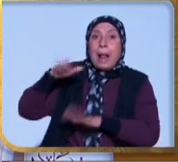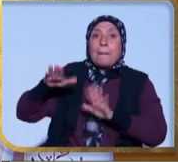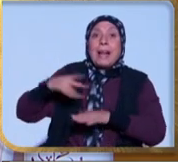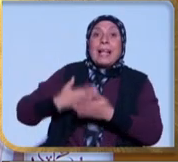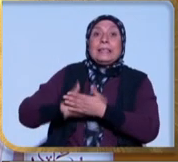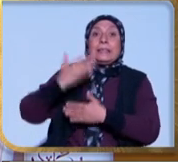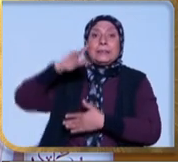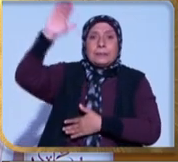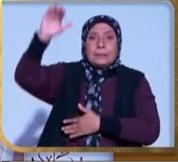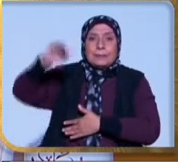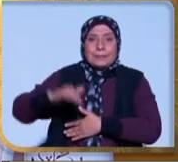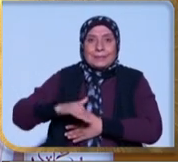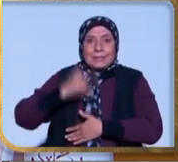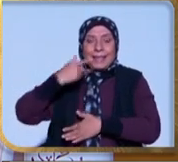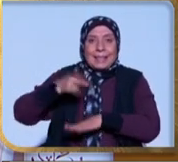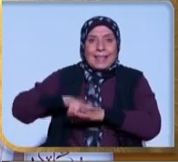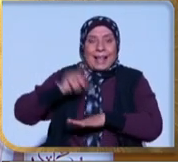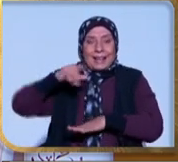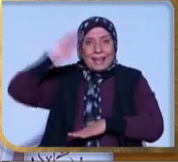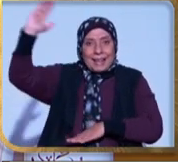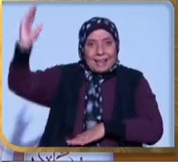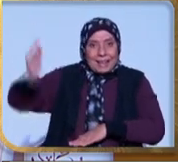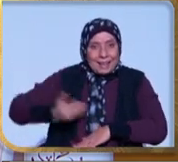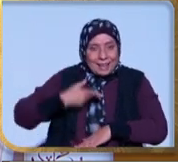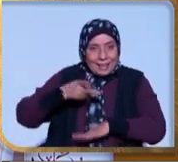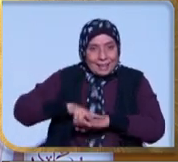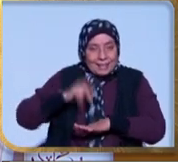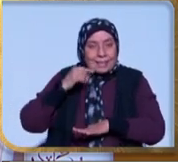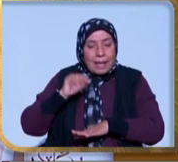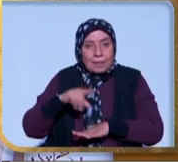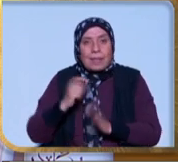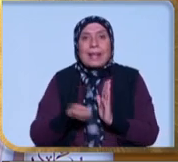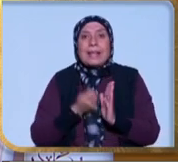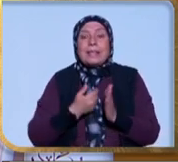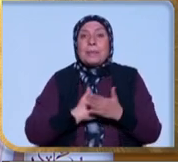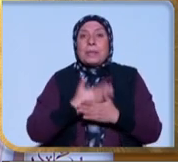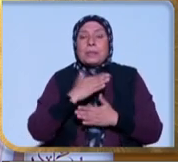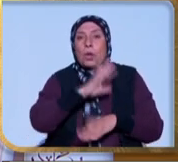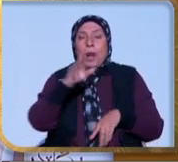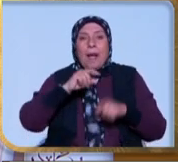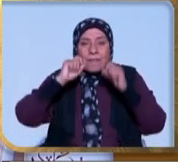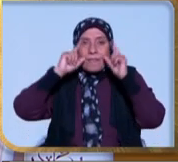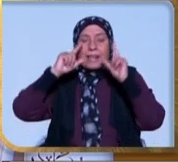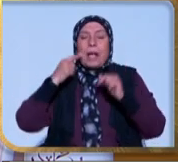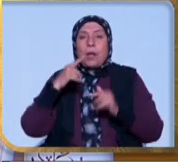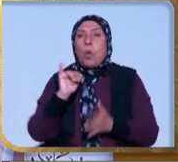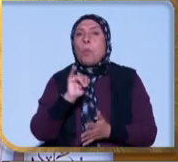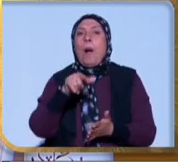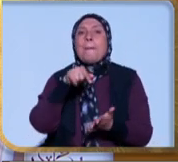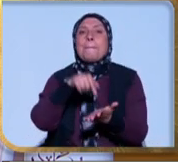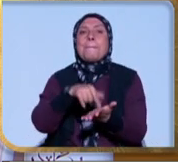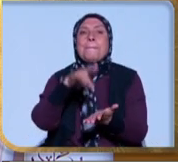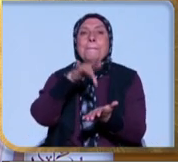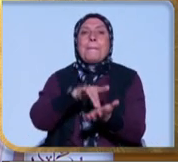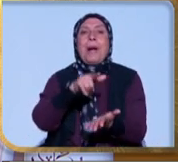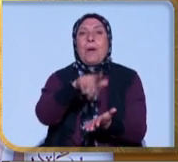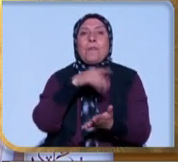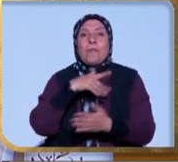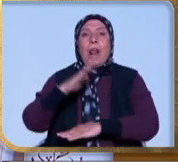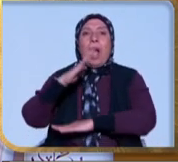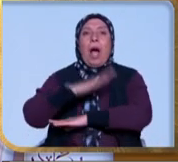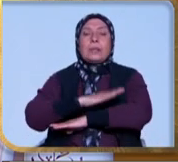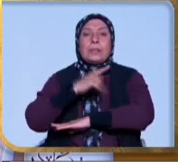لانه بيتعاقبون علينا ملائكه بالايه؟ بالليل وبالنهار، كما اخبر النبي عليه الصلاه والسلام واخبر النص القراني